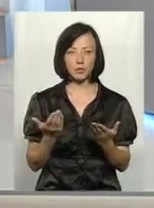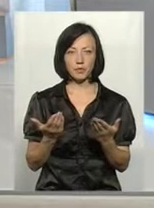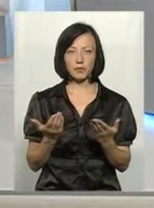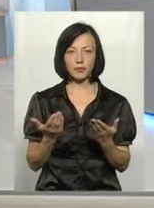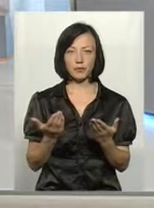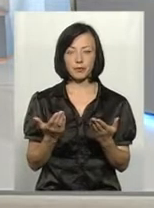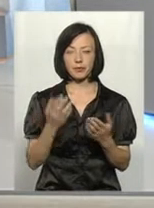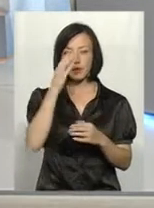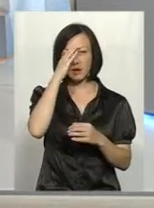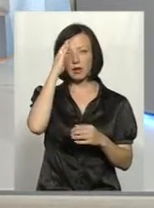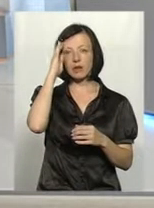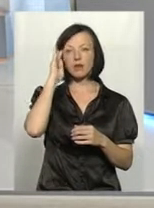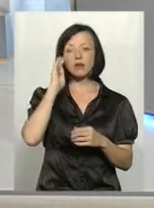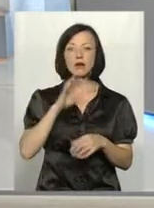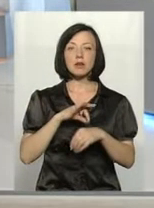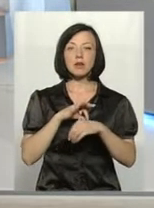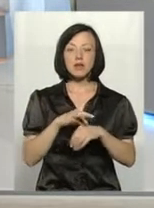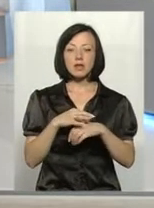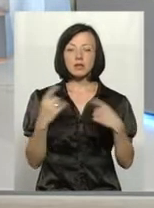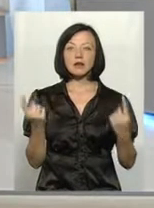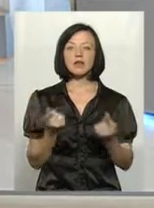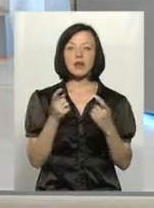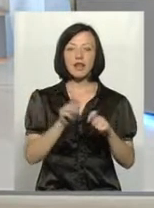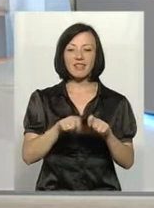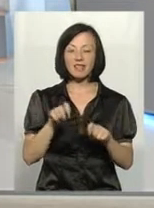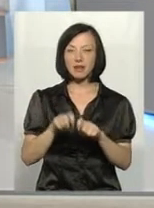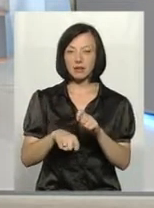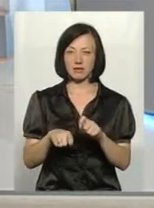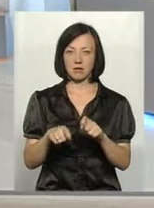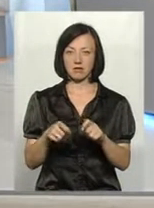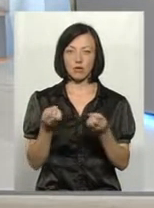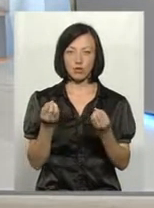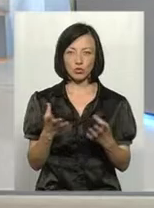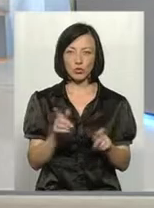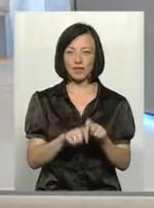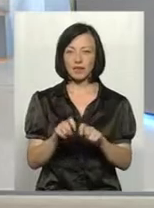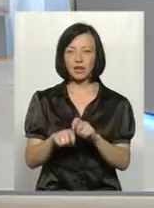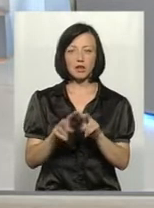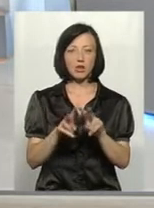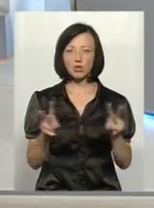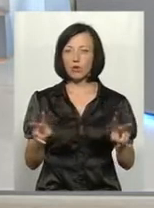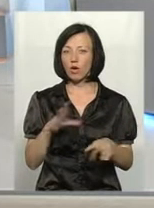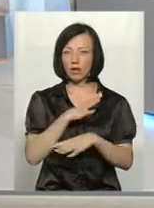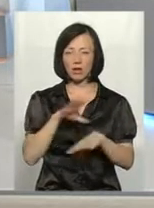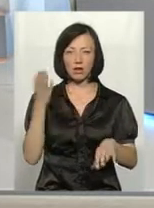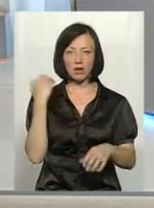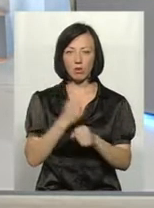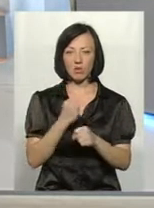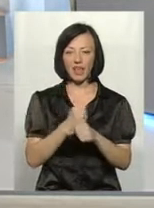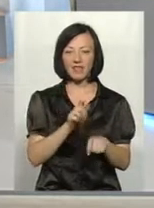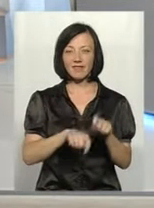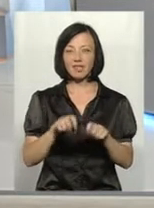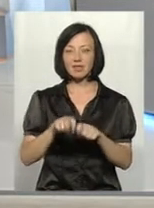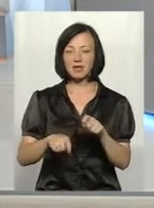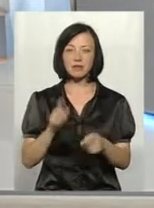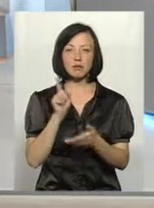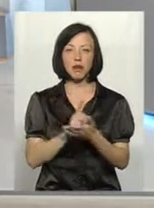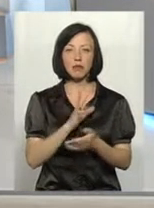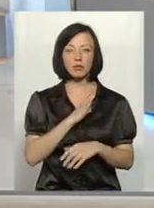провести хоча б елементарні інвентаризації. Ніхто його не робив як такого. Інвентаризації глобальні. Це має